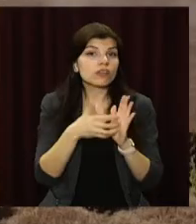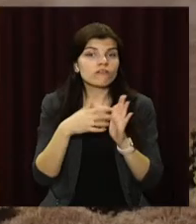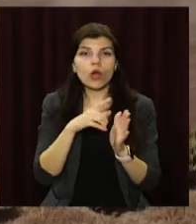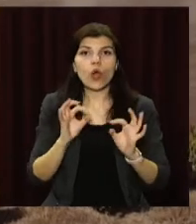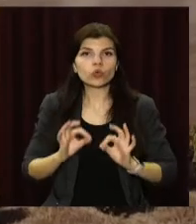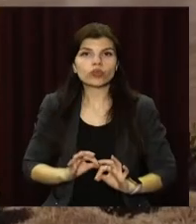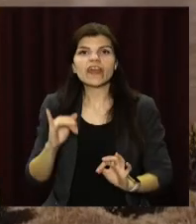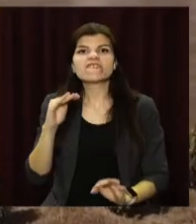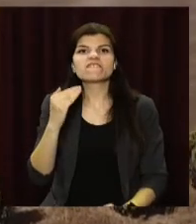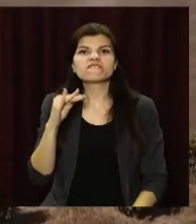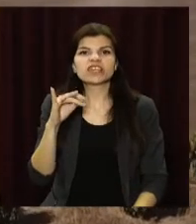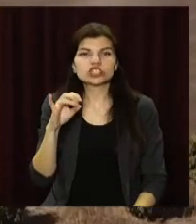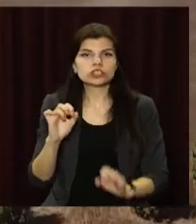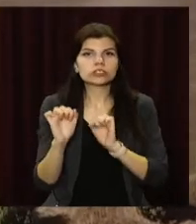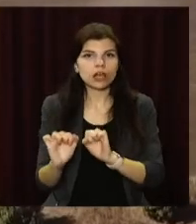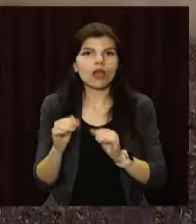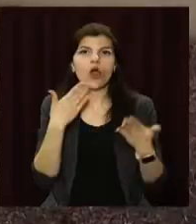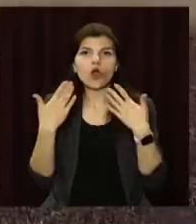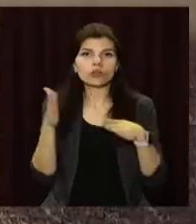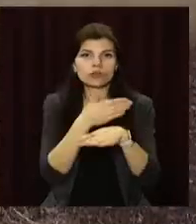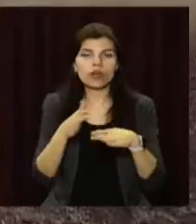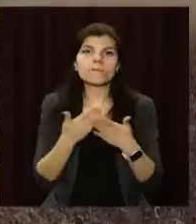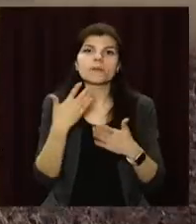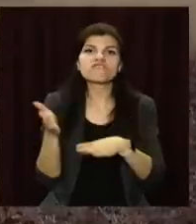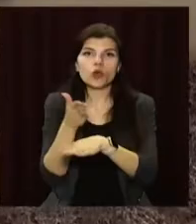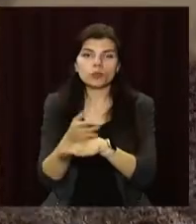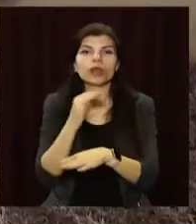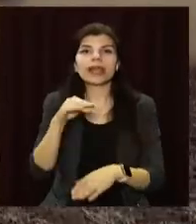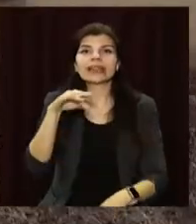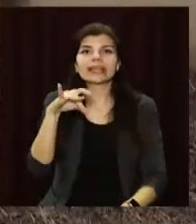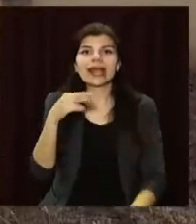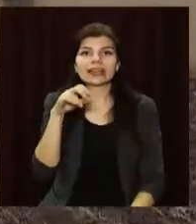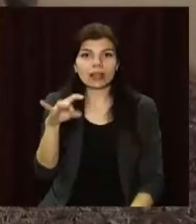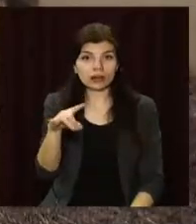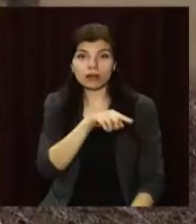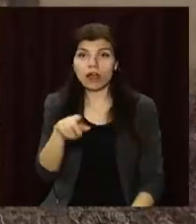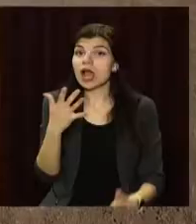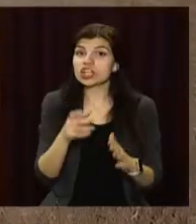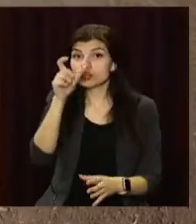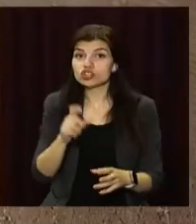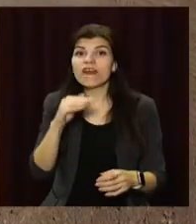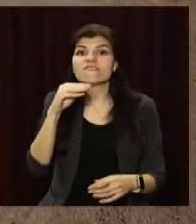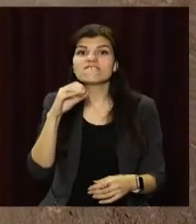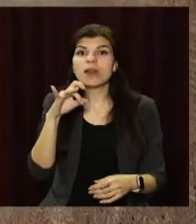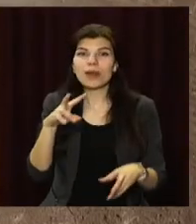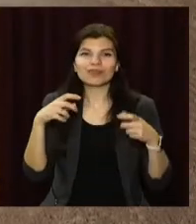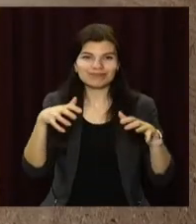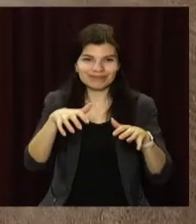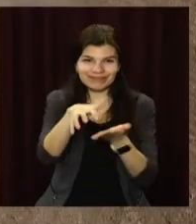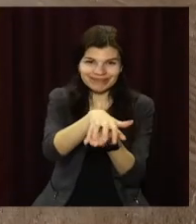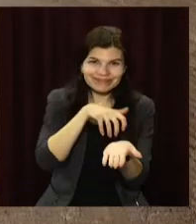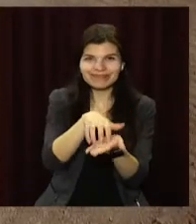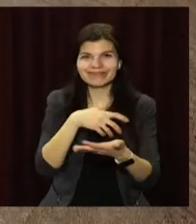юридичного та фізичного захисту у взаємовідносинах між виробником та трейдером. І якщо фермер не має великих потужностей, то він не